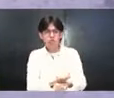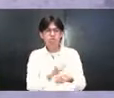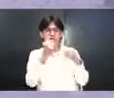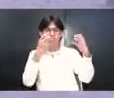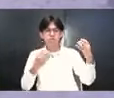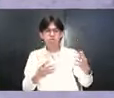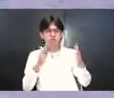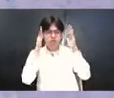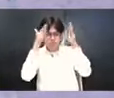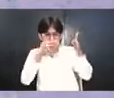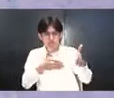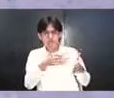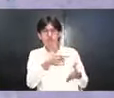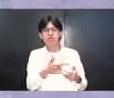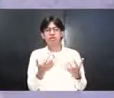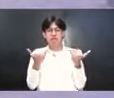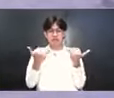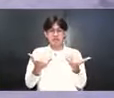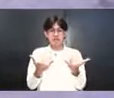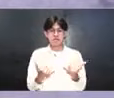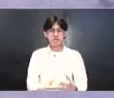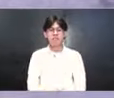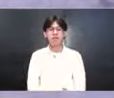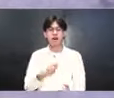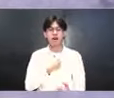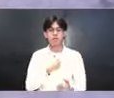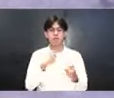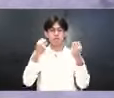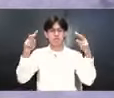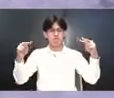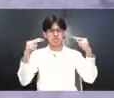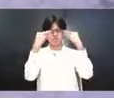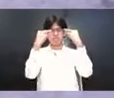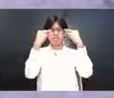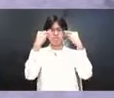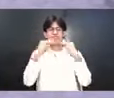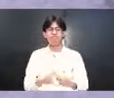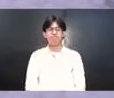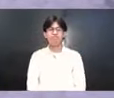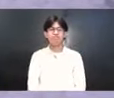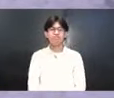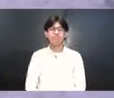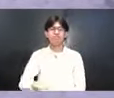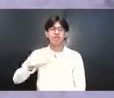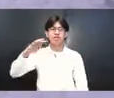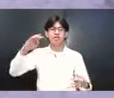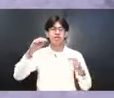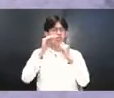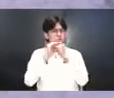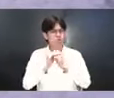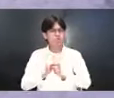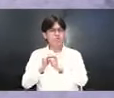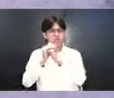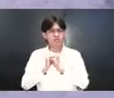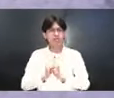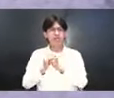Oh, very, very practical. Ako naman ang tingnan niyo. Do you worship your phone?